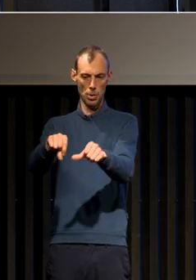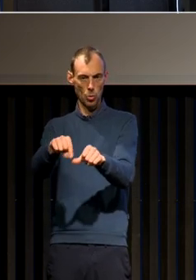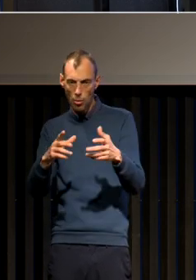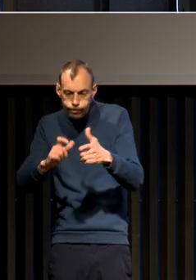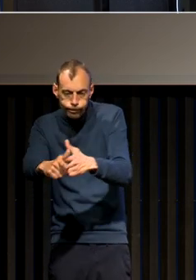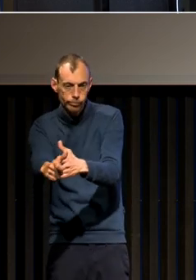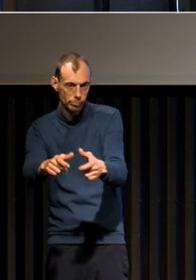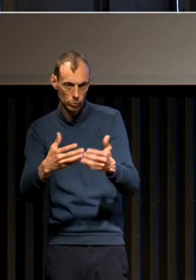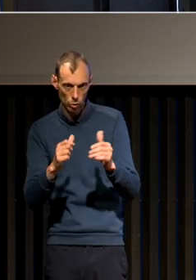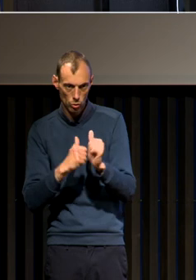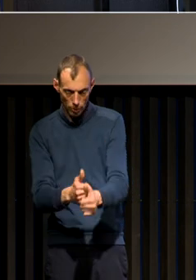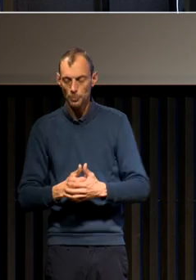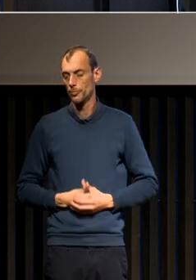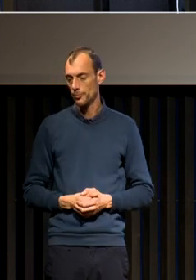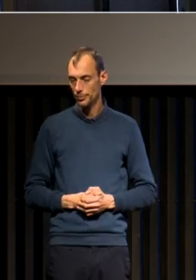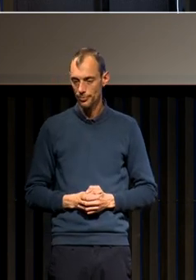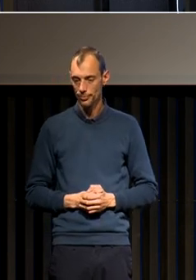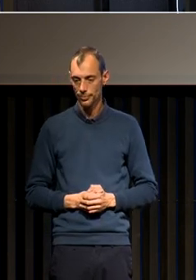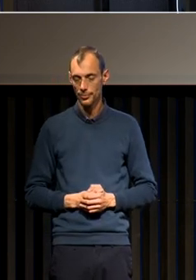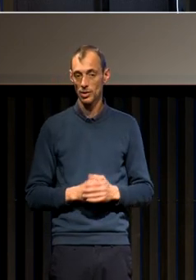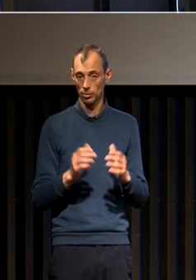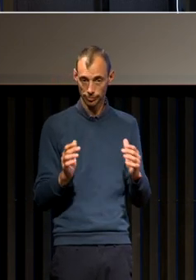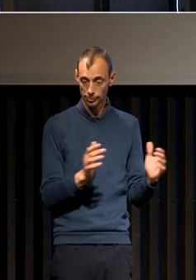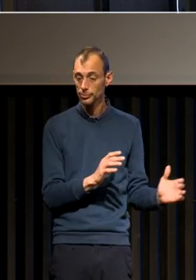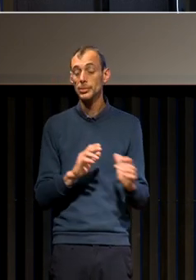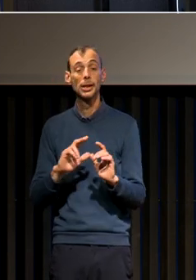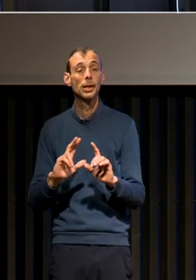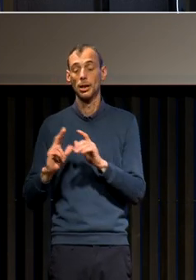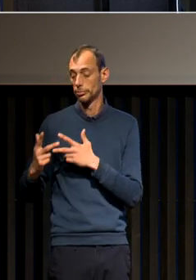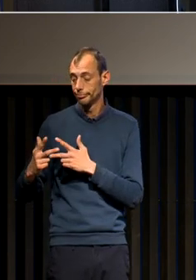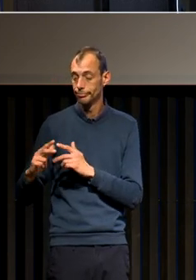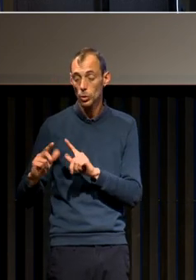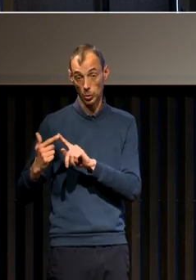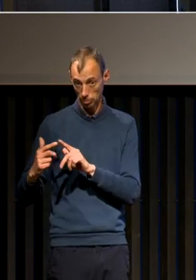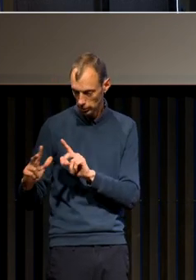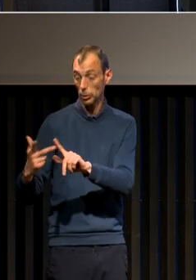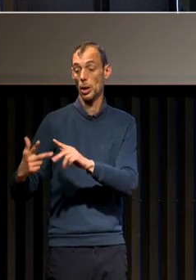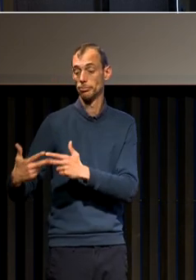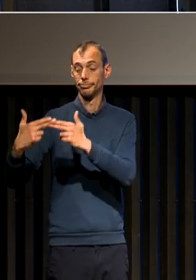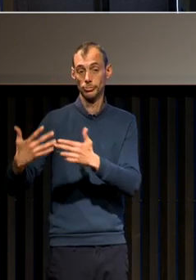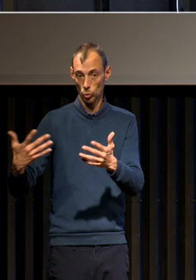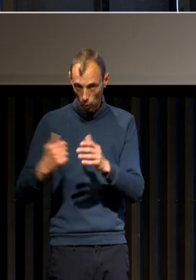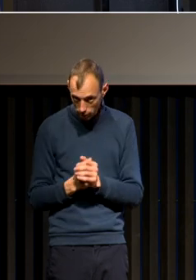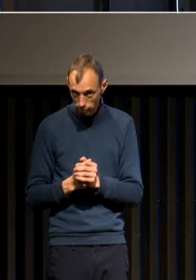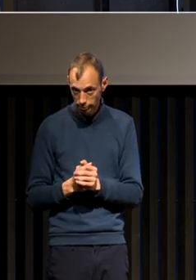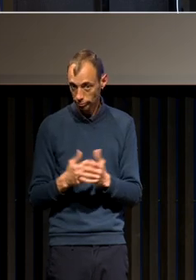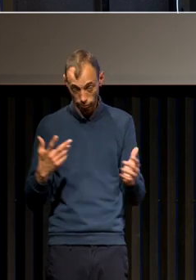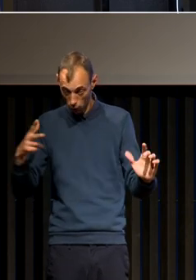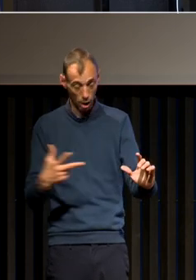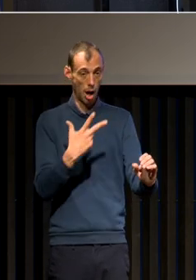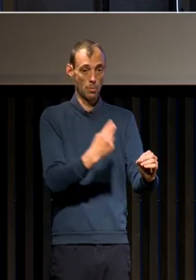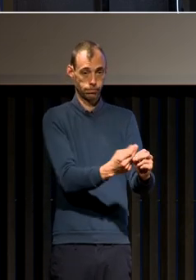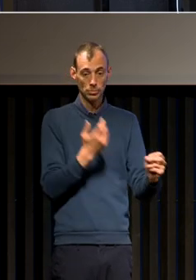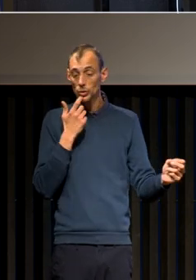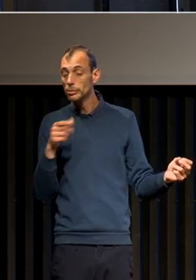Et puis, troisièmement, l'insémination proprement dite, qui consiste à aller déposer cette solution